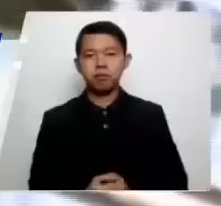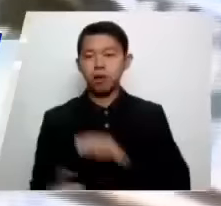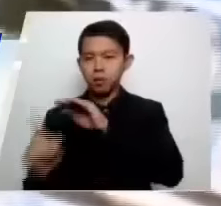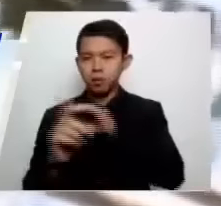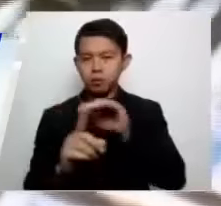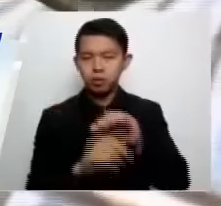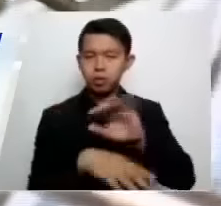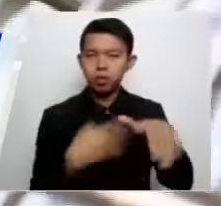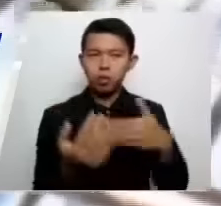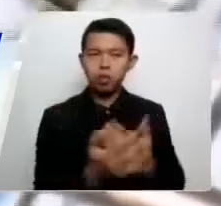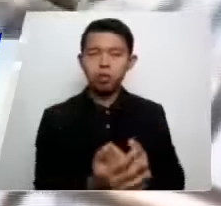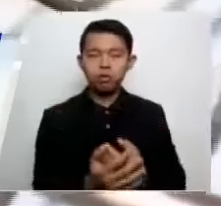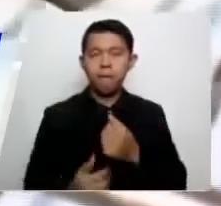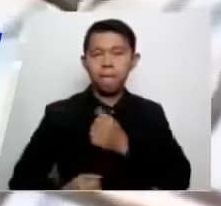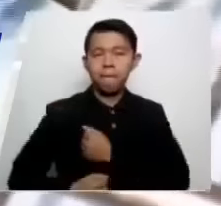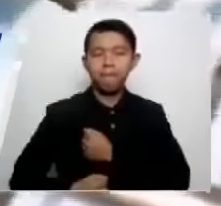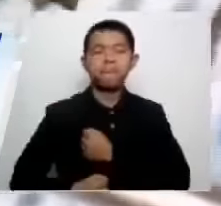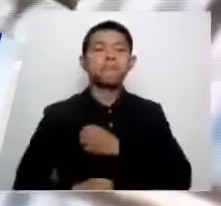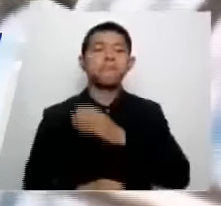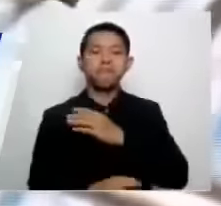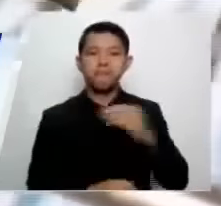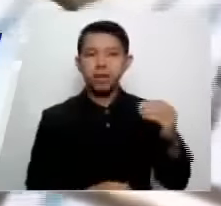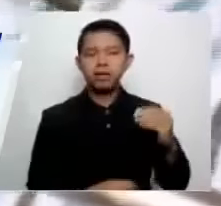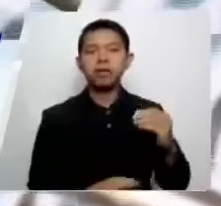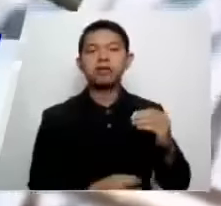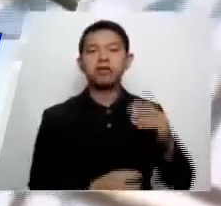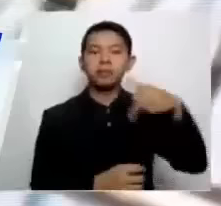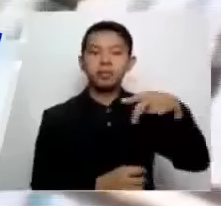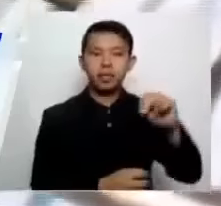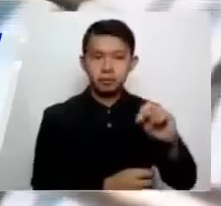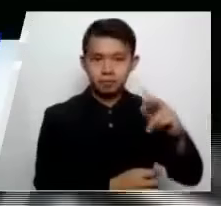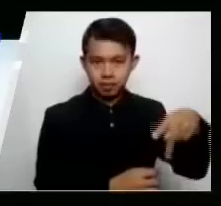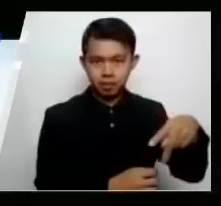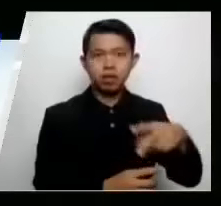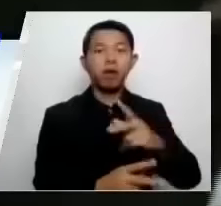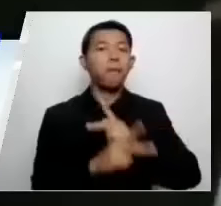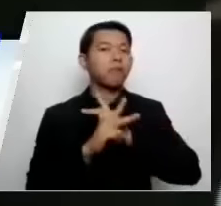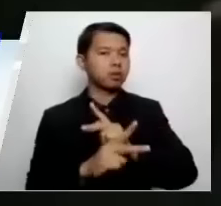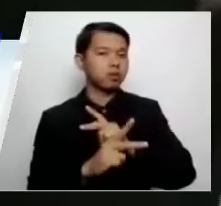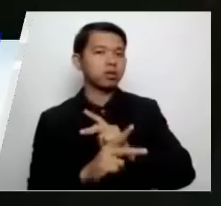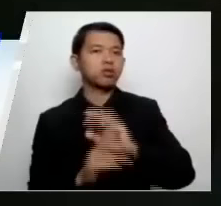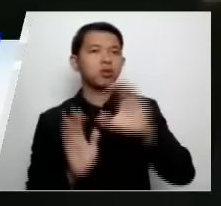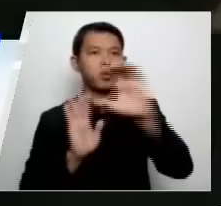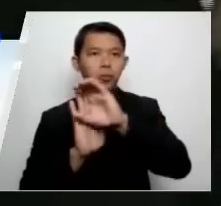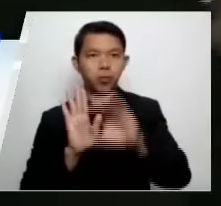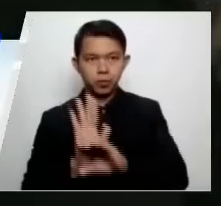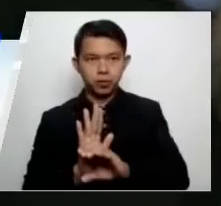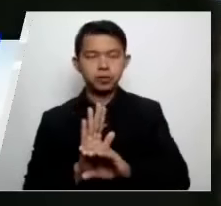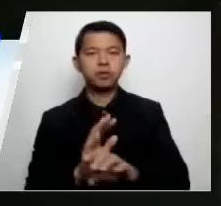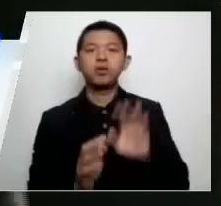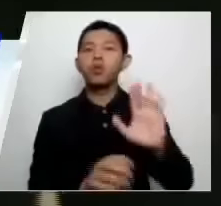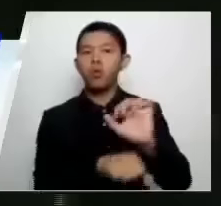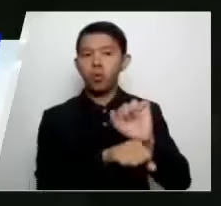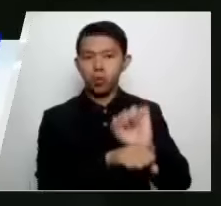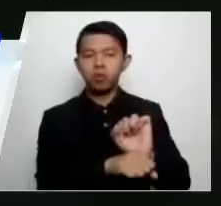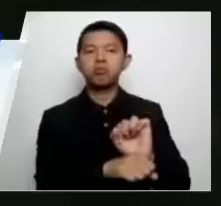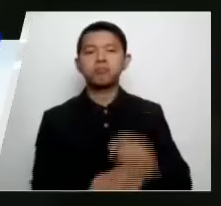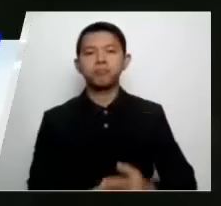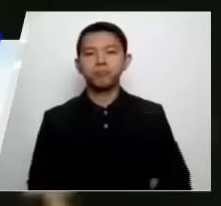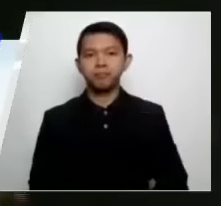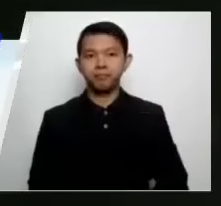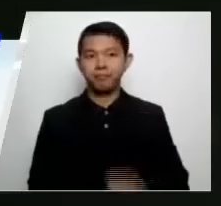PNP. Protect the Constitution. Trabaho ninyo yan! Habang nagtatalumpati si Duterte,